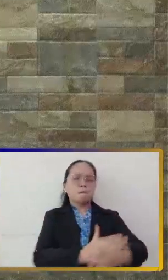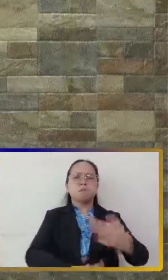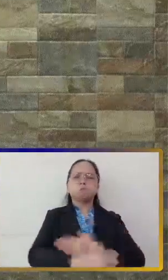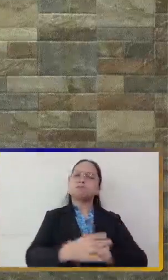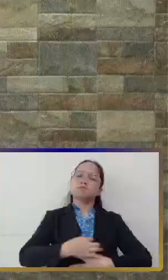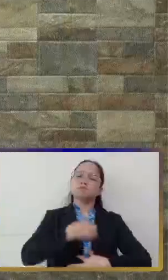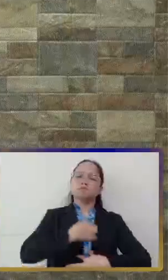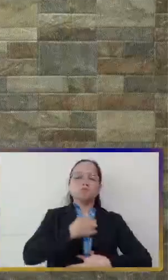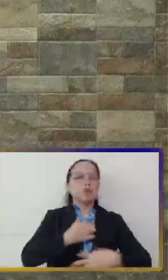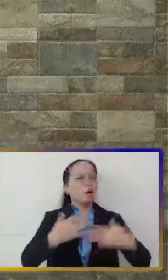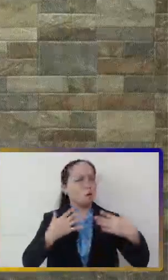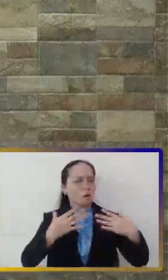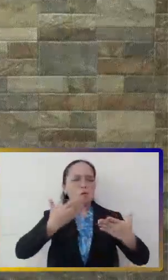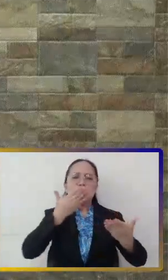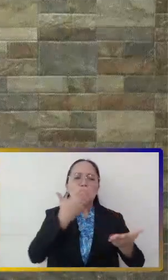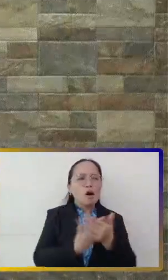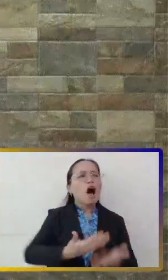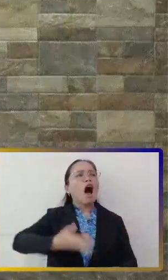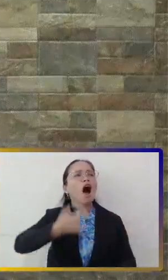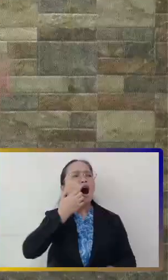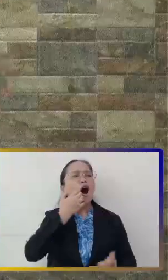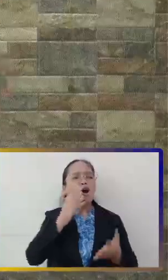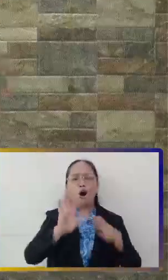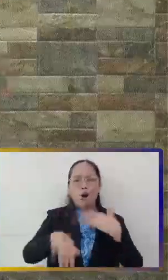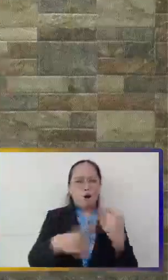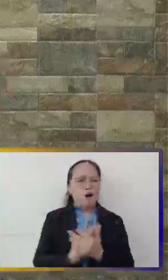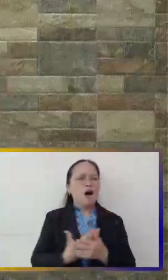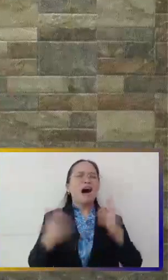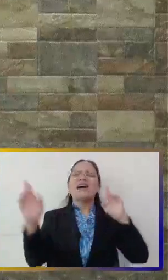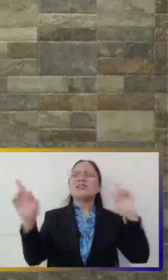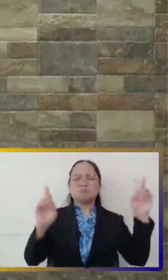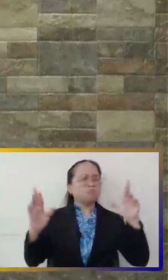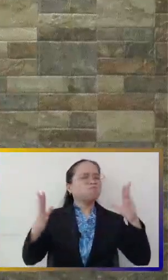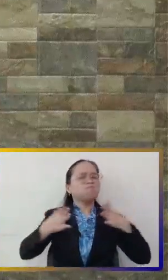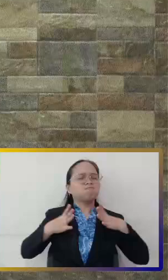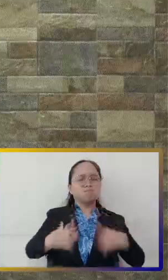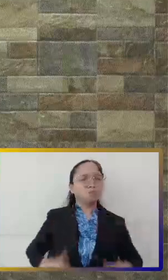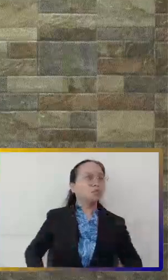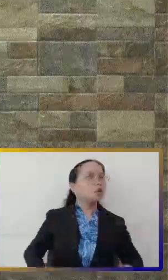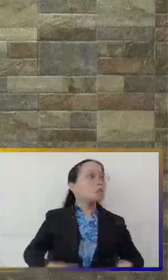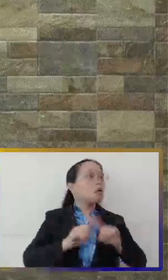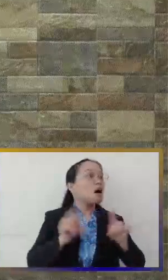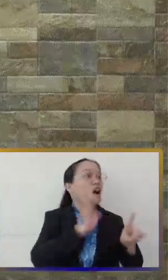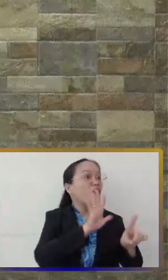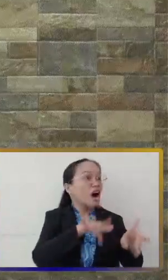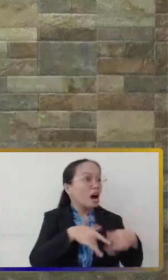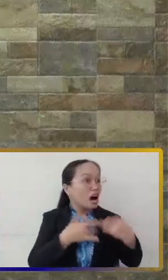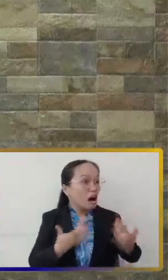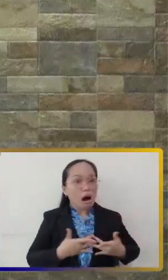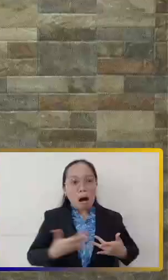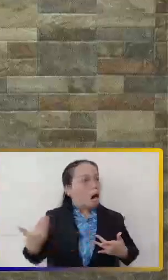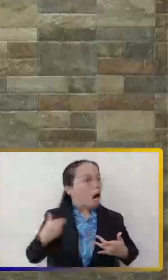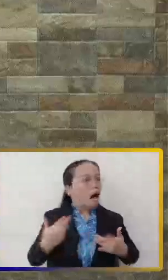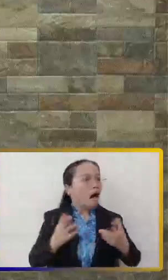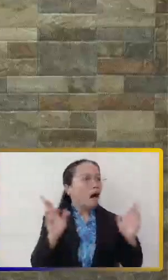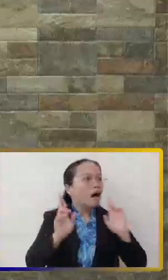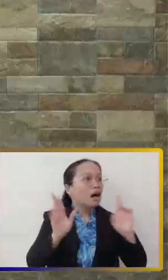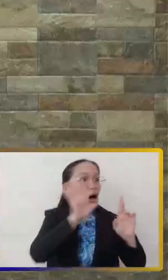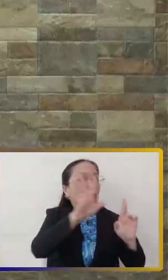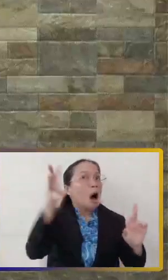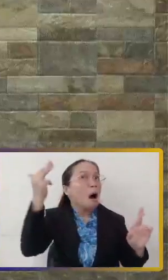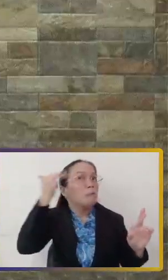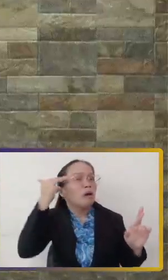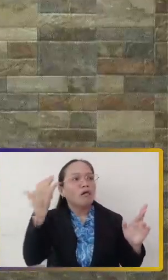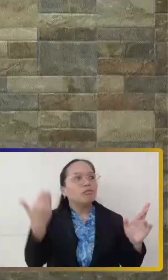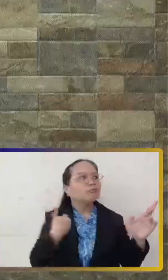Maaari maayosan iyong kinain. Everything handa ka maliban lamang sa puso mo, maliban lamang sa isip mo, na sa